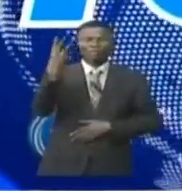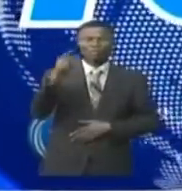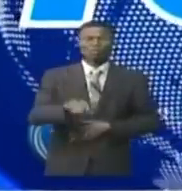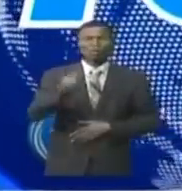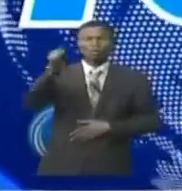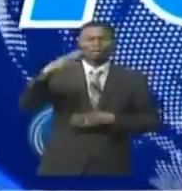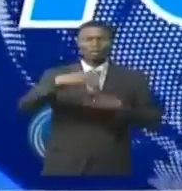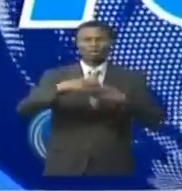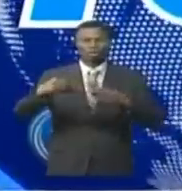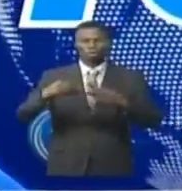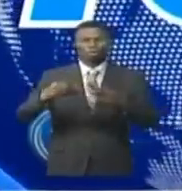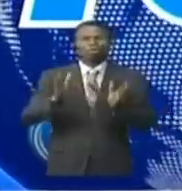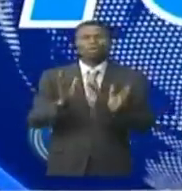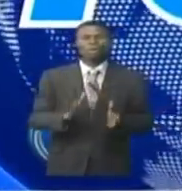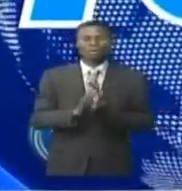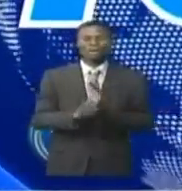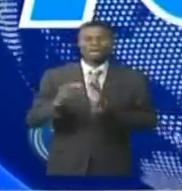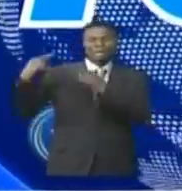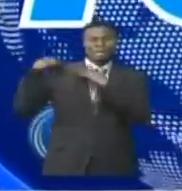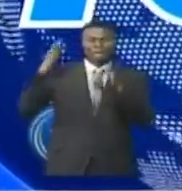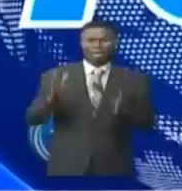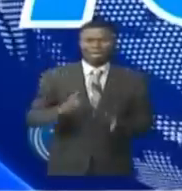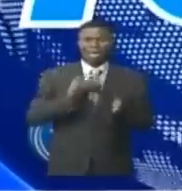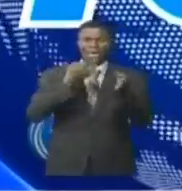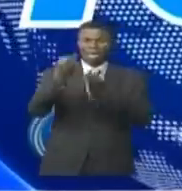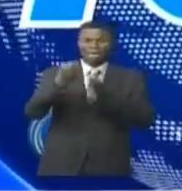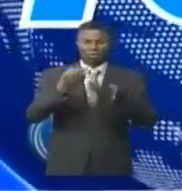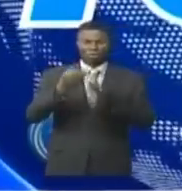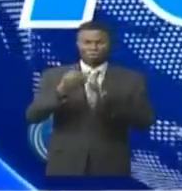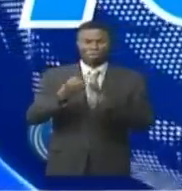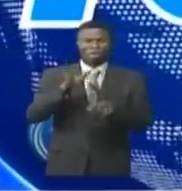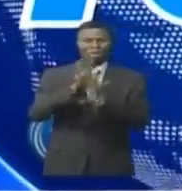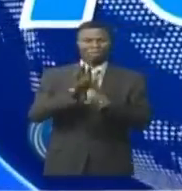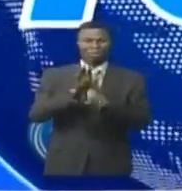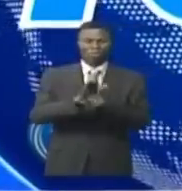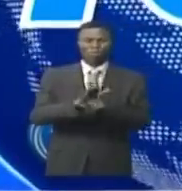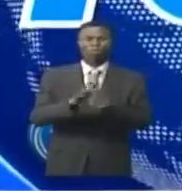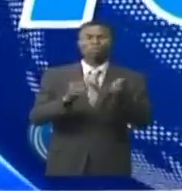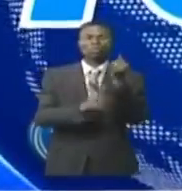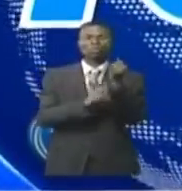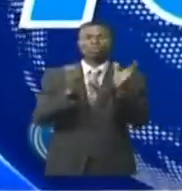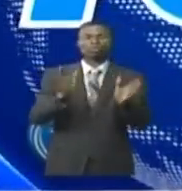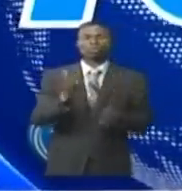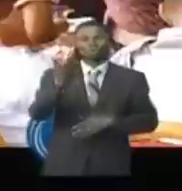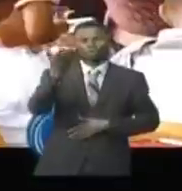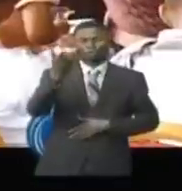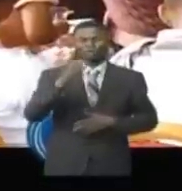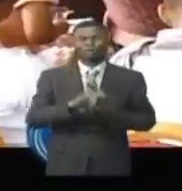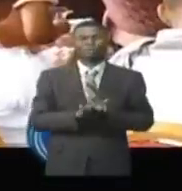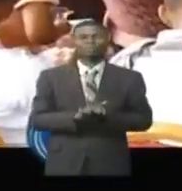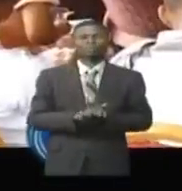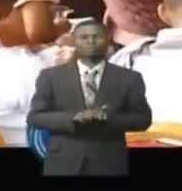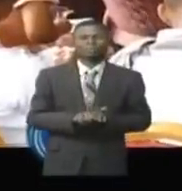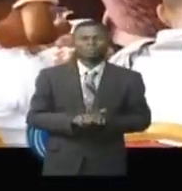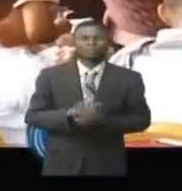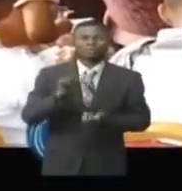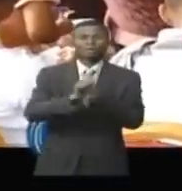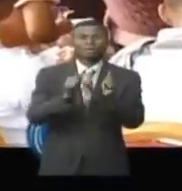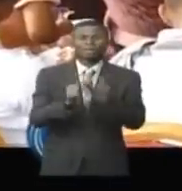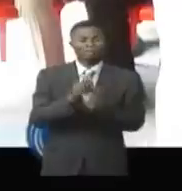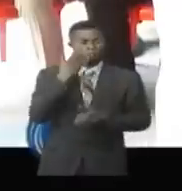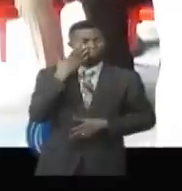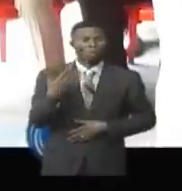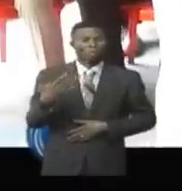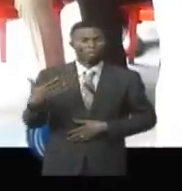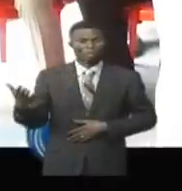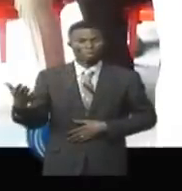Moulard. Les propriétaires légitimes l'ont fait savoir au cours d'une conférence de presse. Edith Chala a signé ce reportage. C'est une situation malheureuse